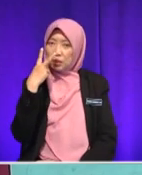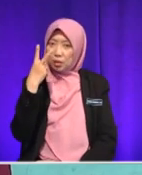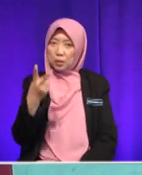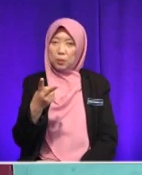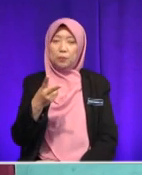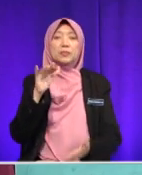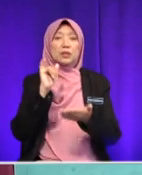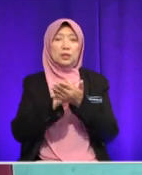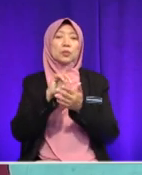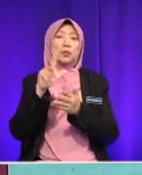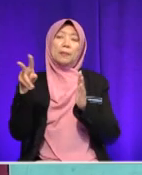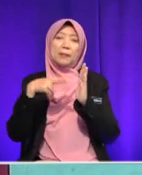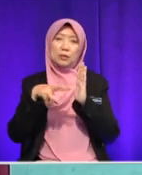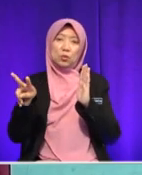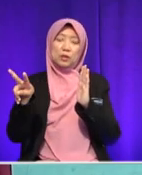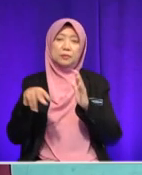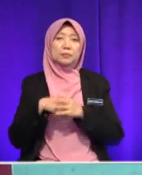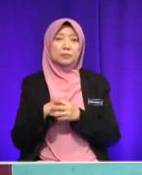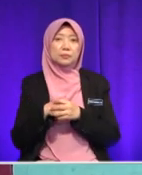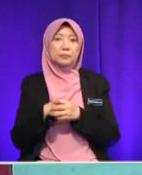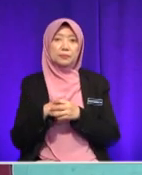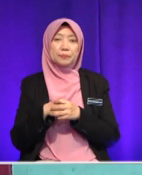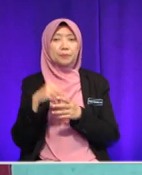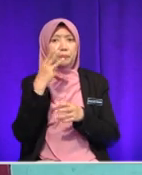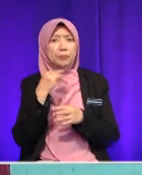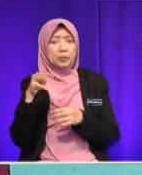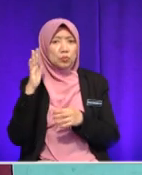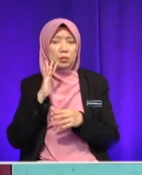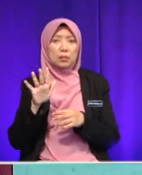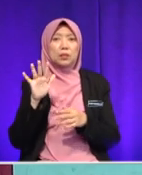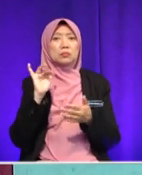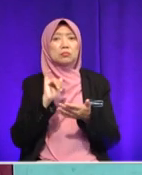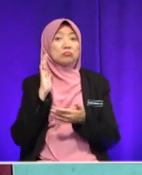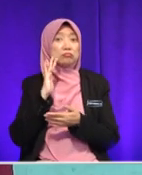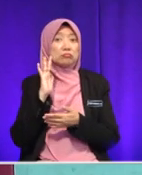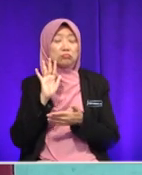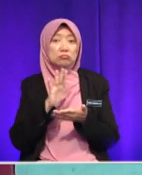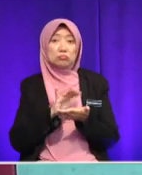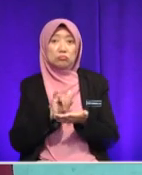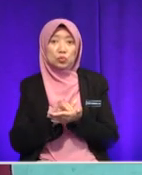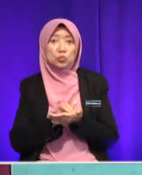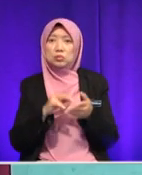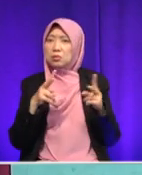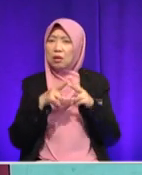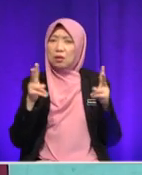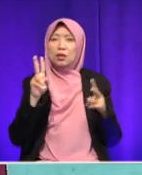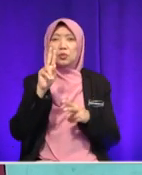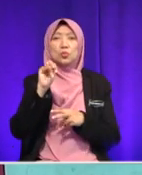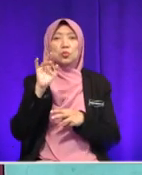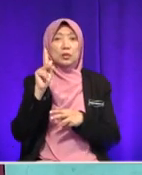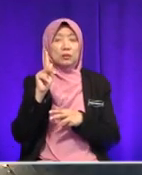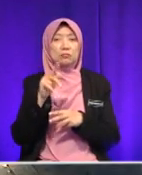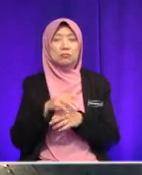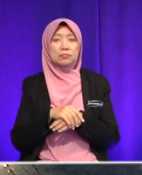itu adalah pantulan. Pantulan. Okay. Baik. Sarang madu lebah ni adalah sesuatu yang unik. Kalau ikutkan saya, memang unik. Ya. Kenapa?